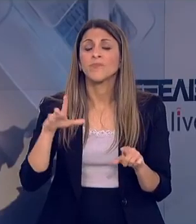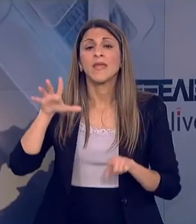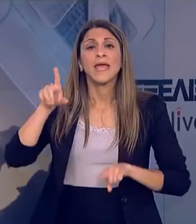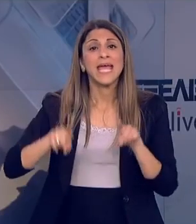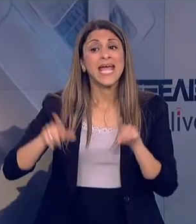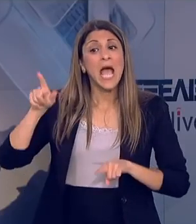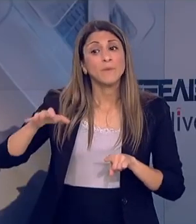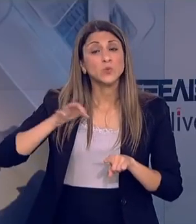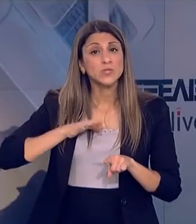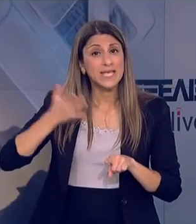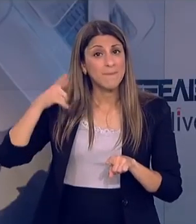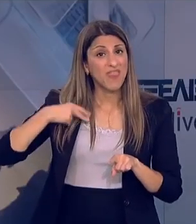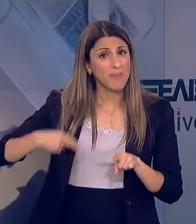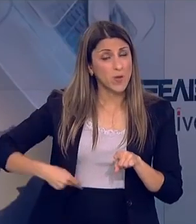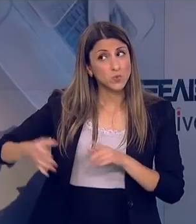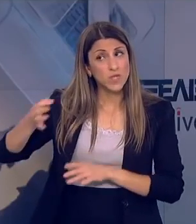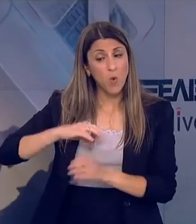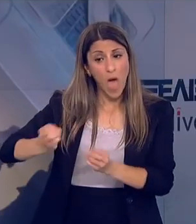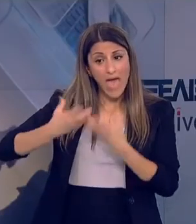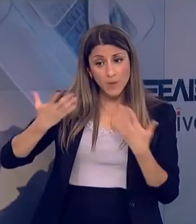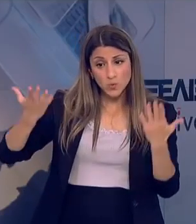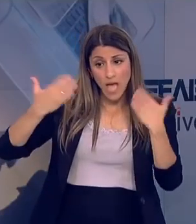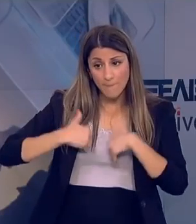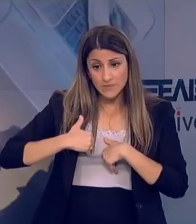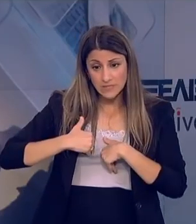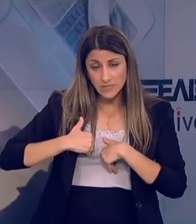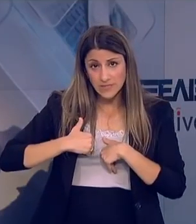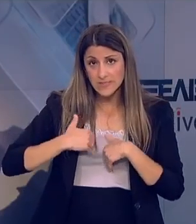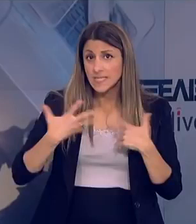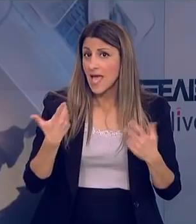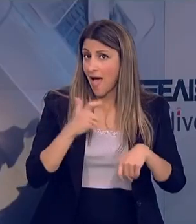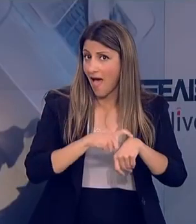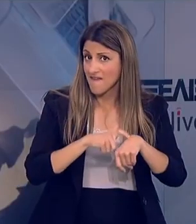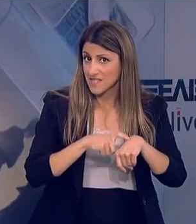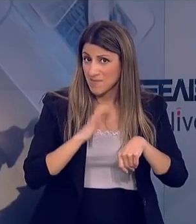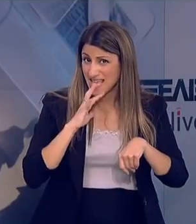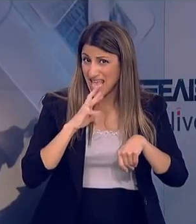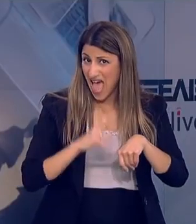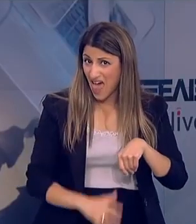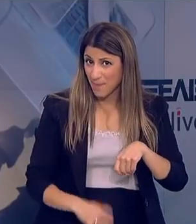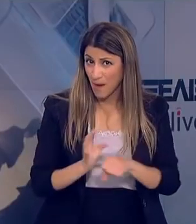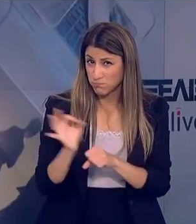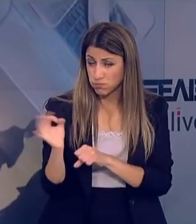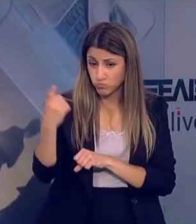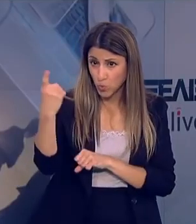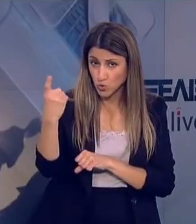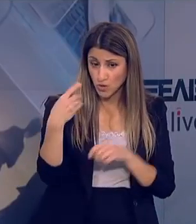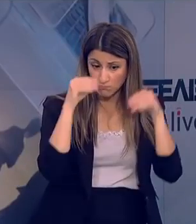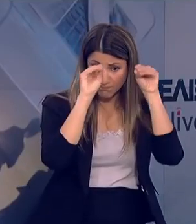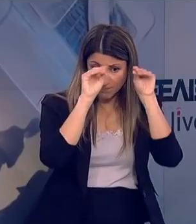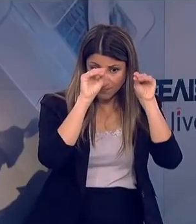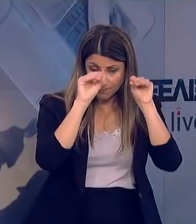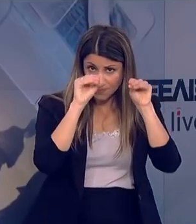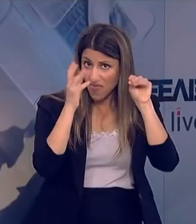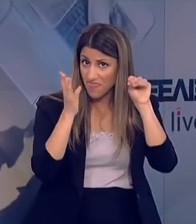ενημερώθηκε από την τηλεόραση? Για ποιο λόγο τα επιδημιολογικά στοιχεία δεν καταγράφονται λεπτομέρως καθημερινά σε ανοιχτή βάση δεδομένων με